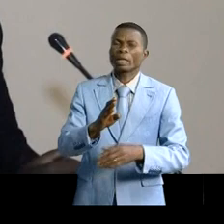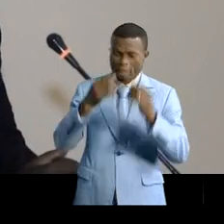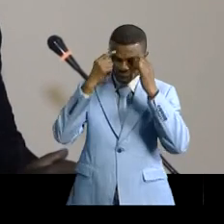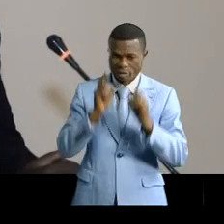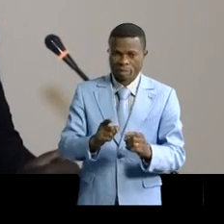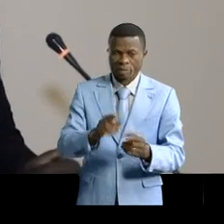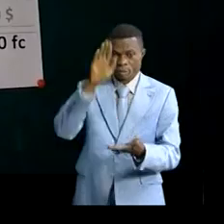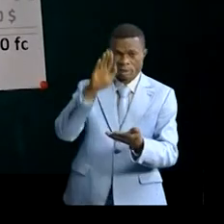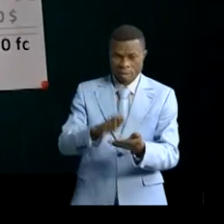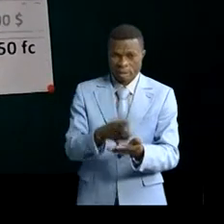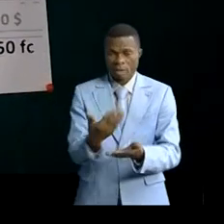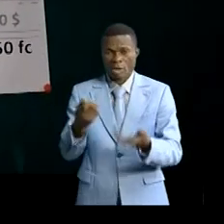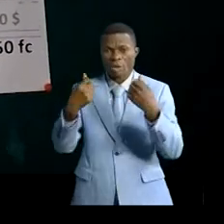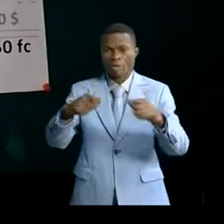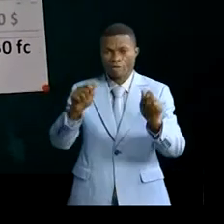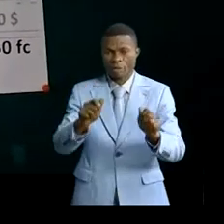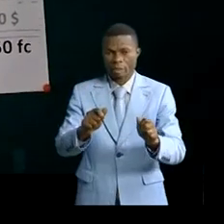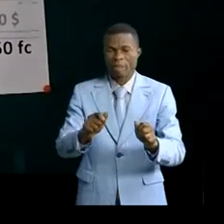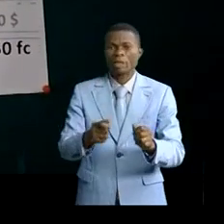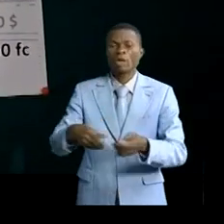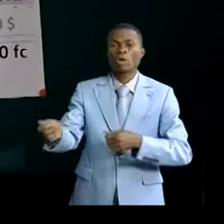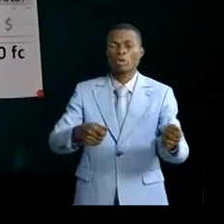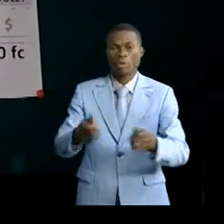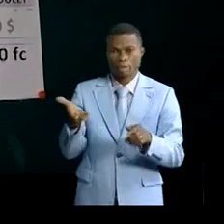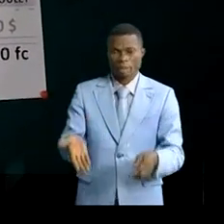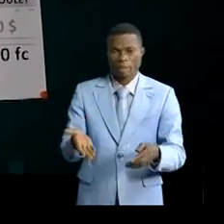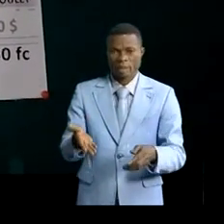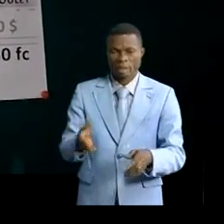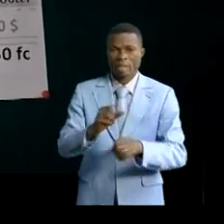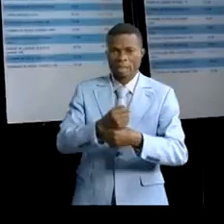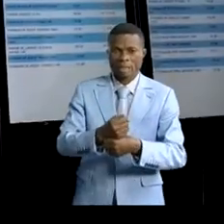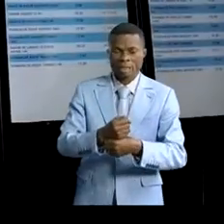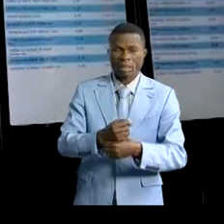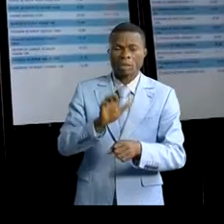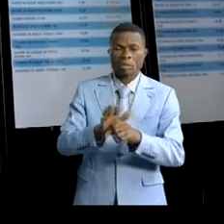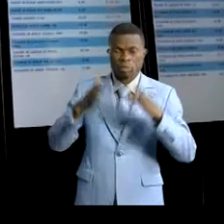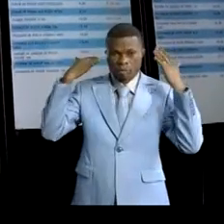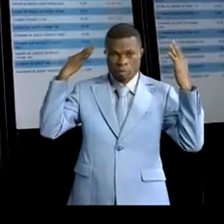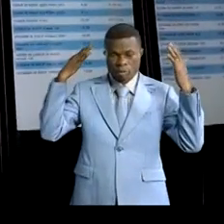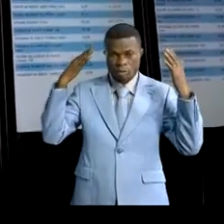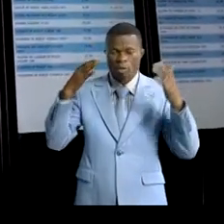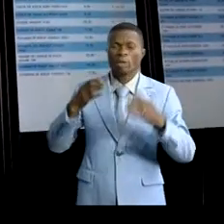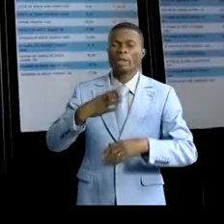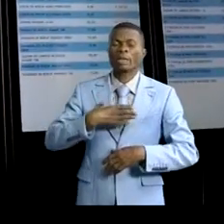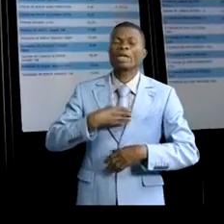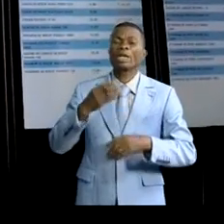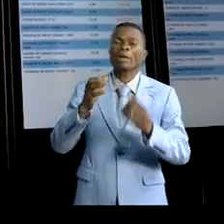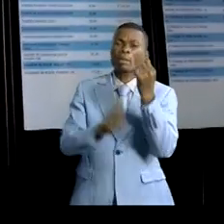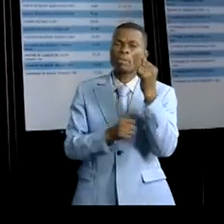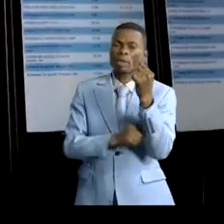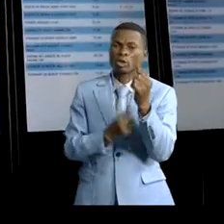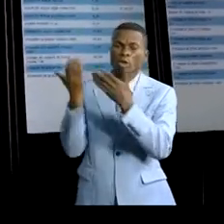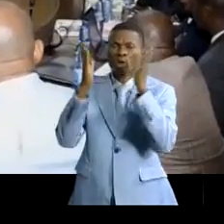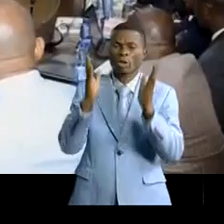de rabattement de prix de produits surgelés sur le marché a créé un tollé dans les chefs des opérateurs économiques, membres